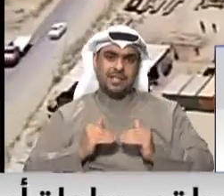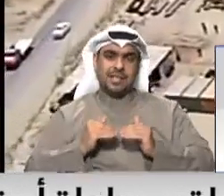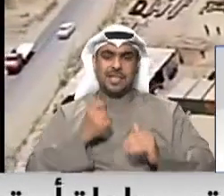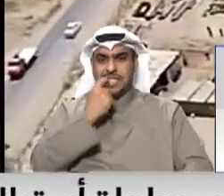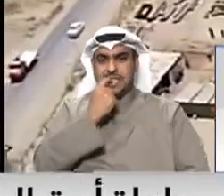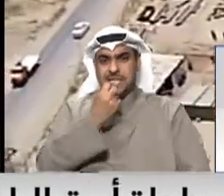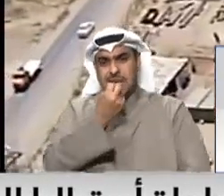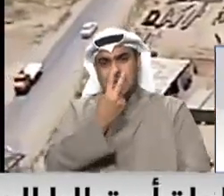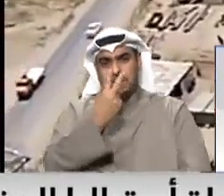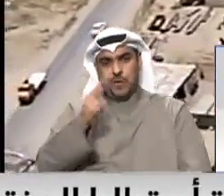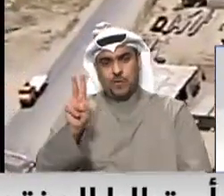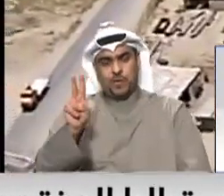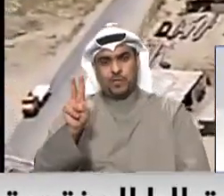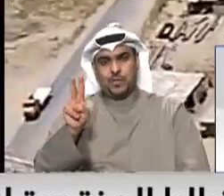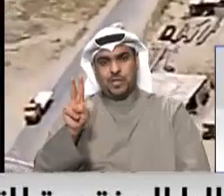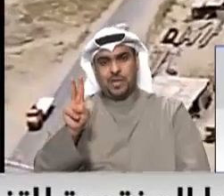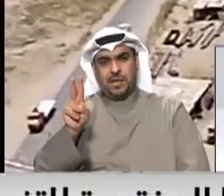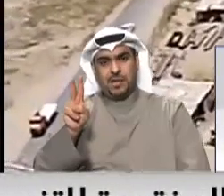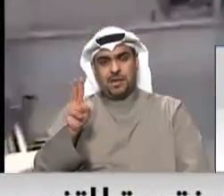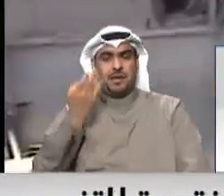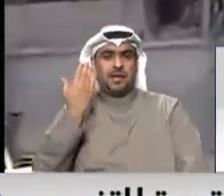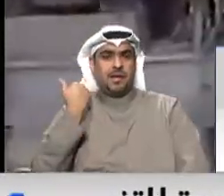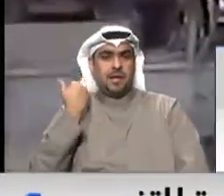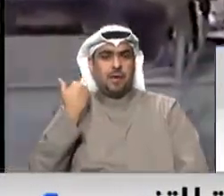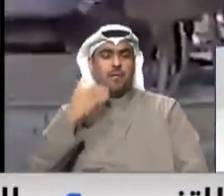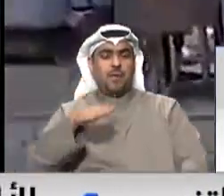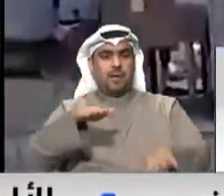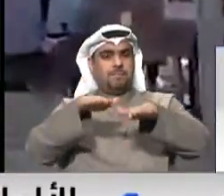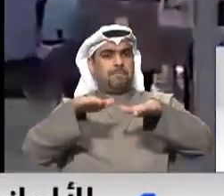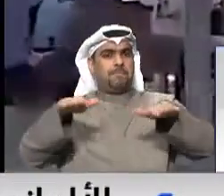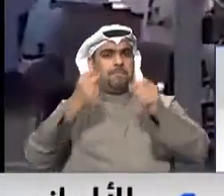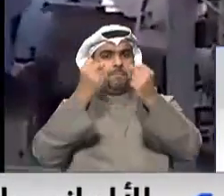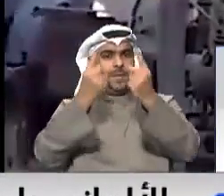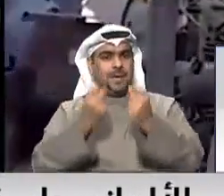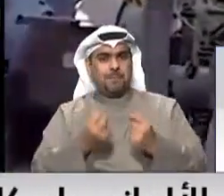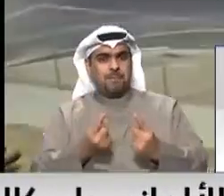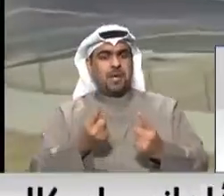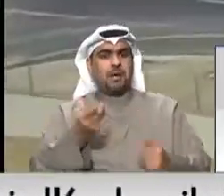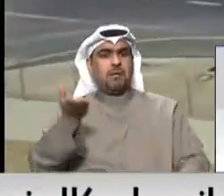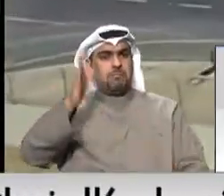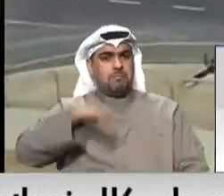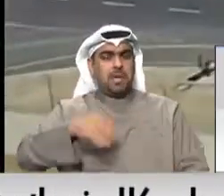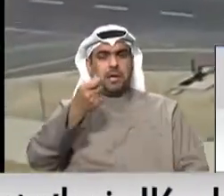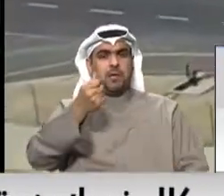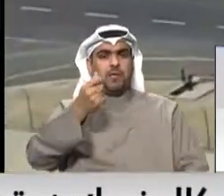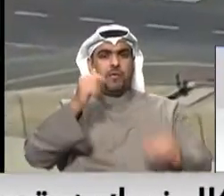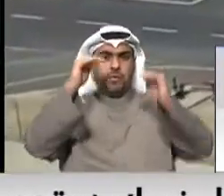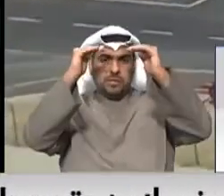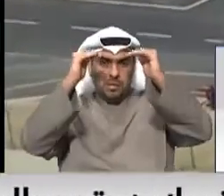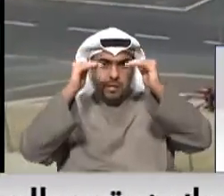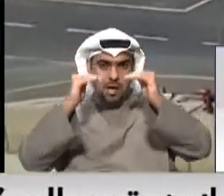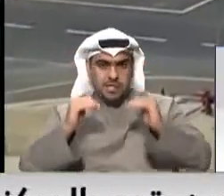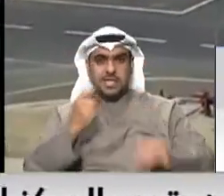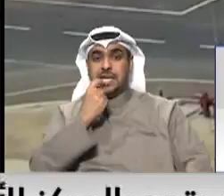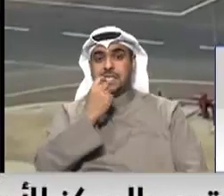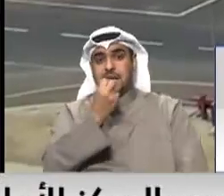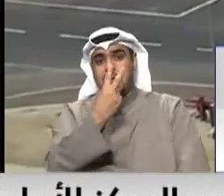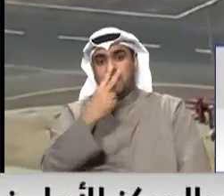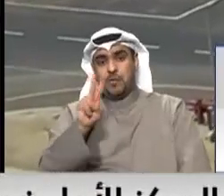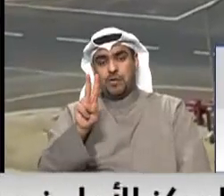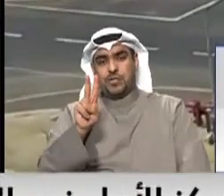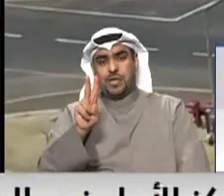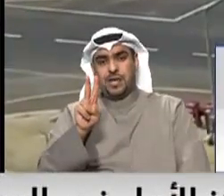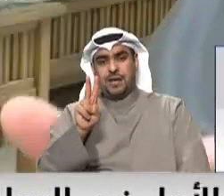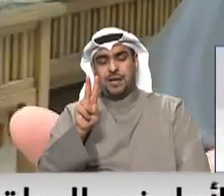هذا طبقه الحمايه همم للميزانيه لذلك في الفترات السابقه خلال سنتين نزل